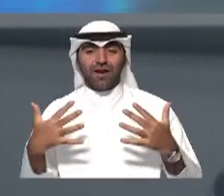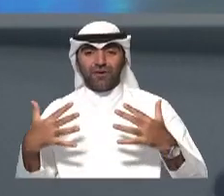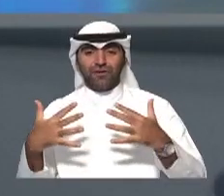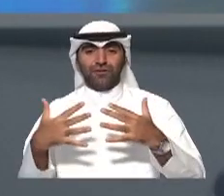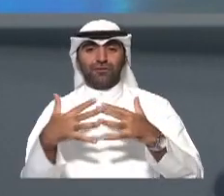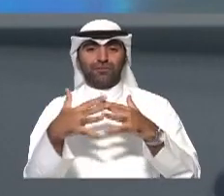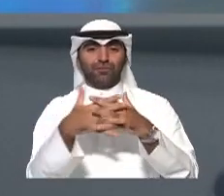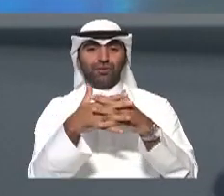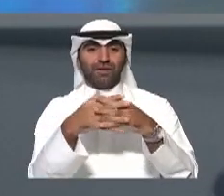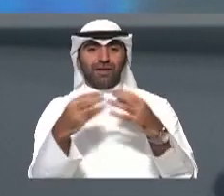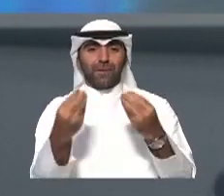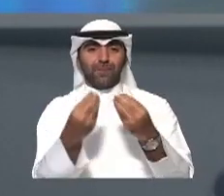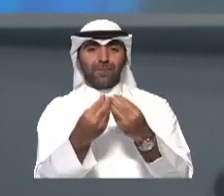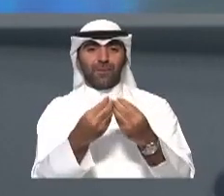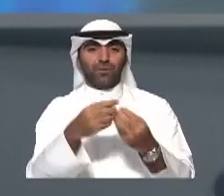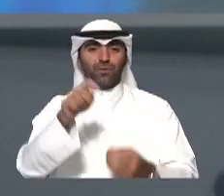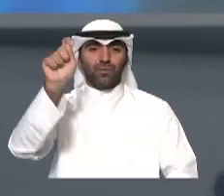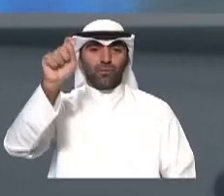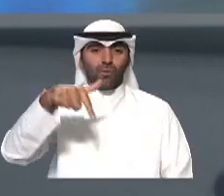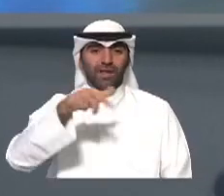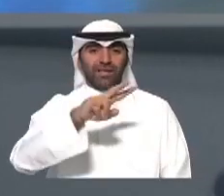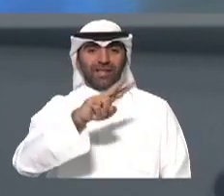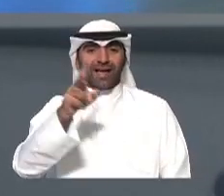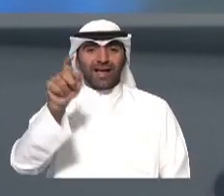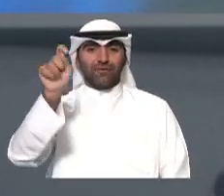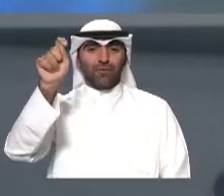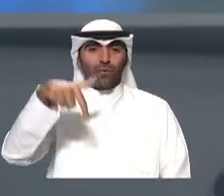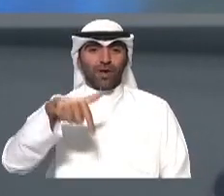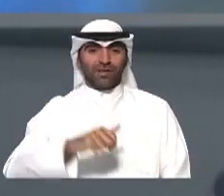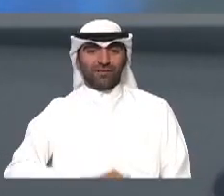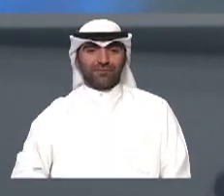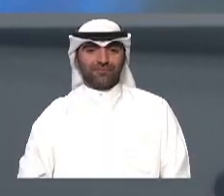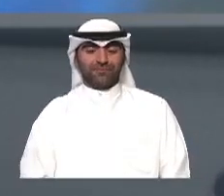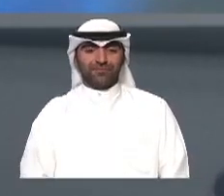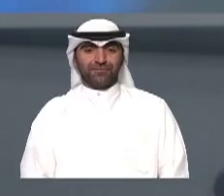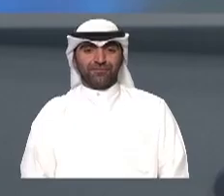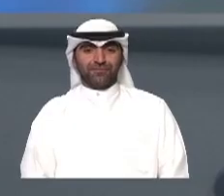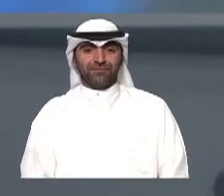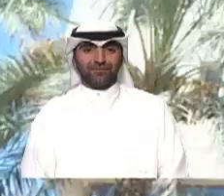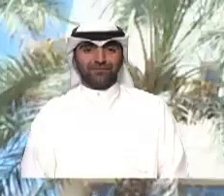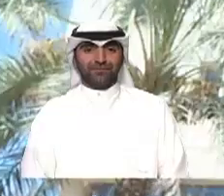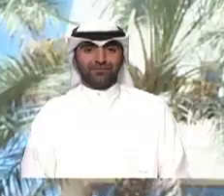الموظفين والمراجعين من خطر عدوى كوفيد-19.